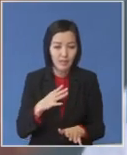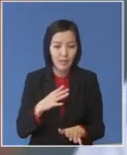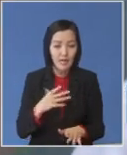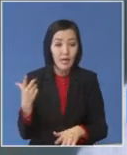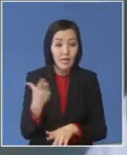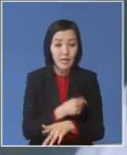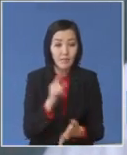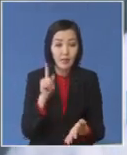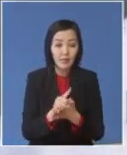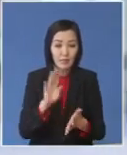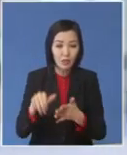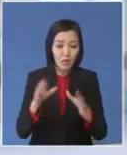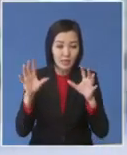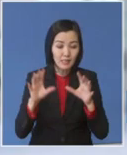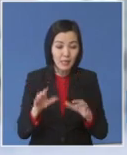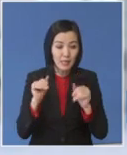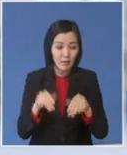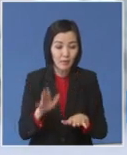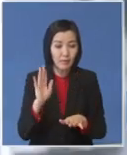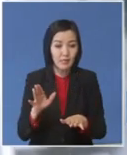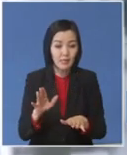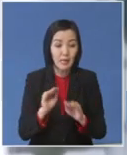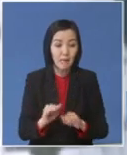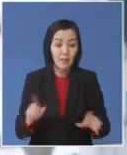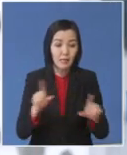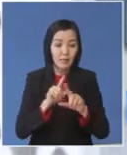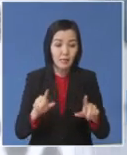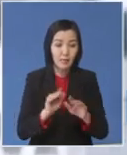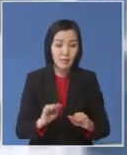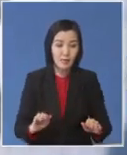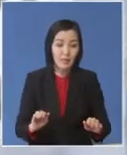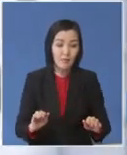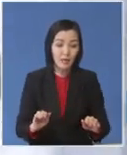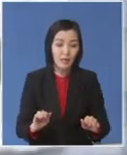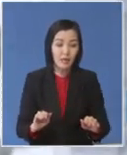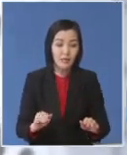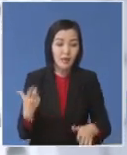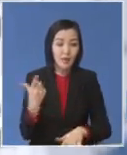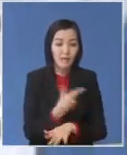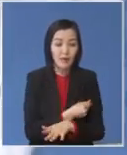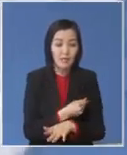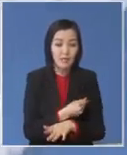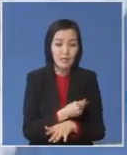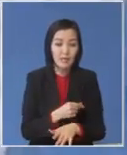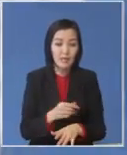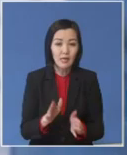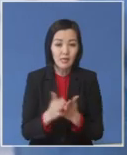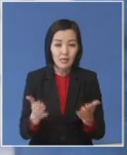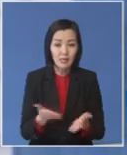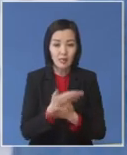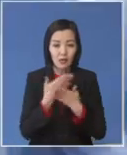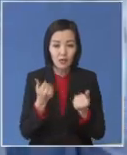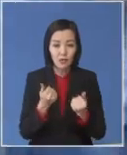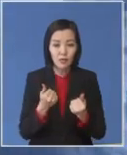екпені міндеттейтін жаңа заң қабылданды. Ол бойынша мектептер мен балабақшаларда балаларды вакцина карталарынсыз қабылдамайды.